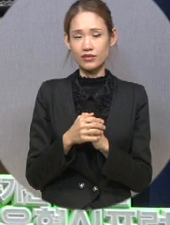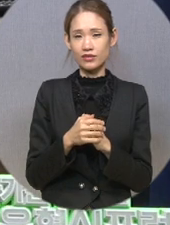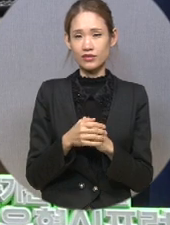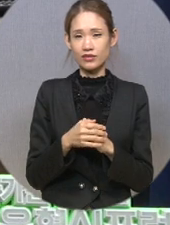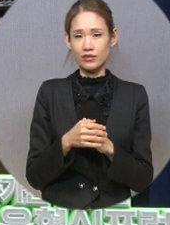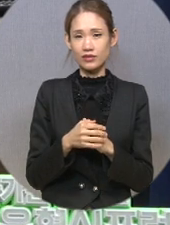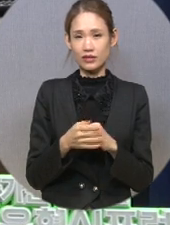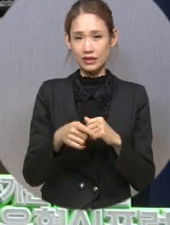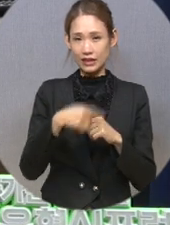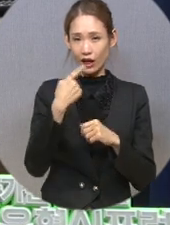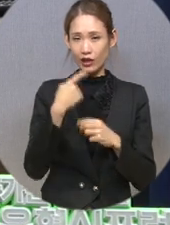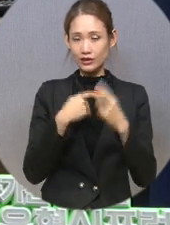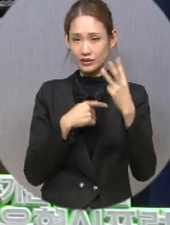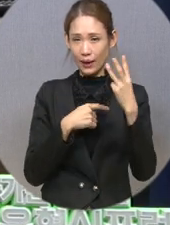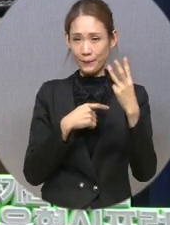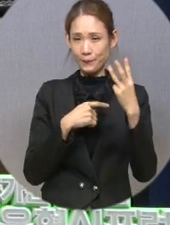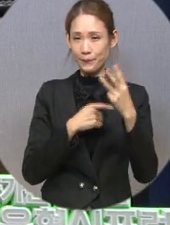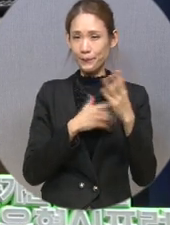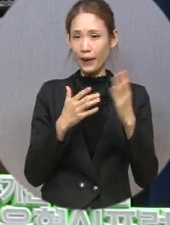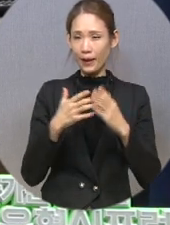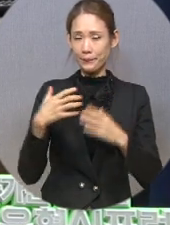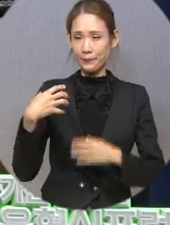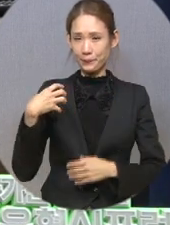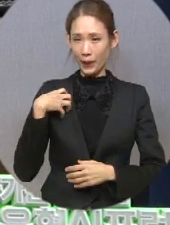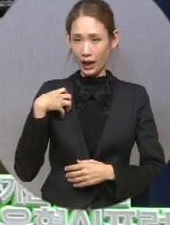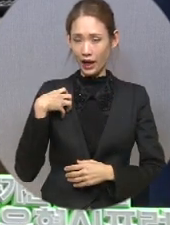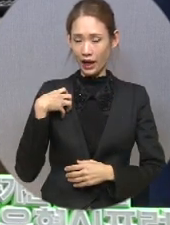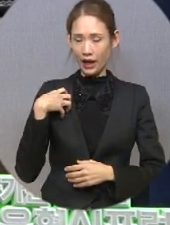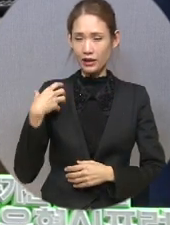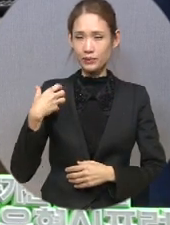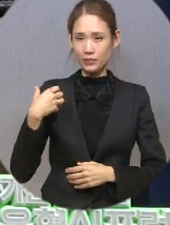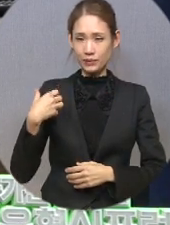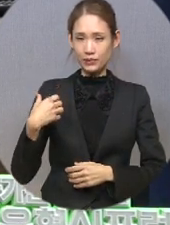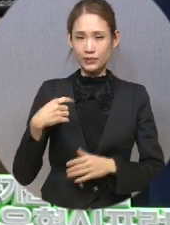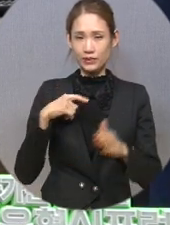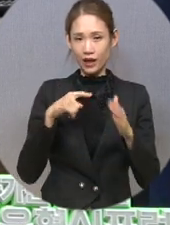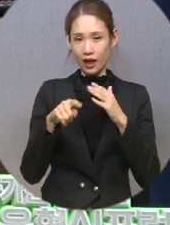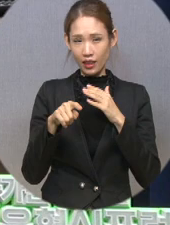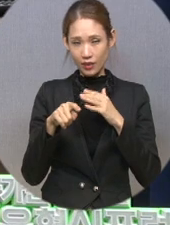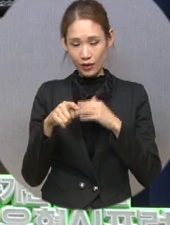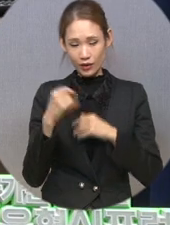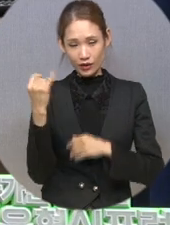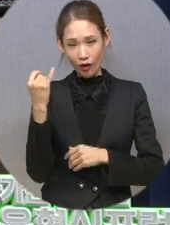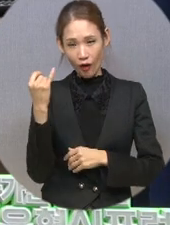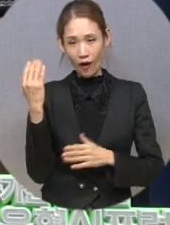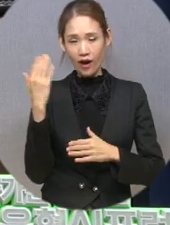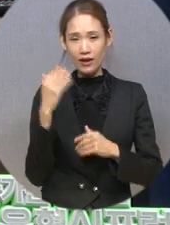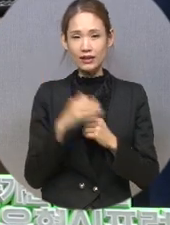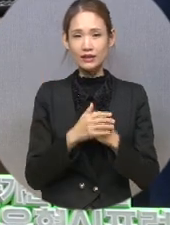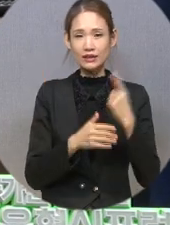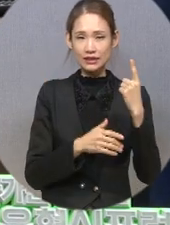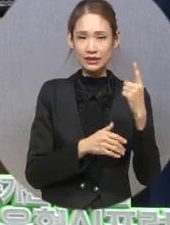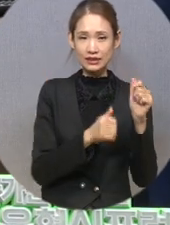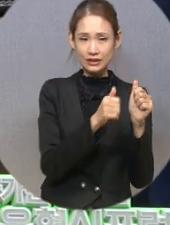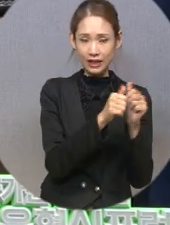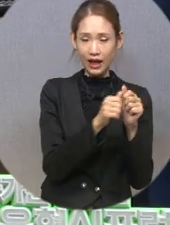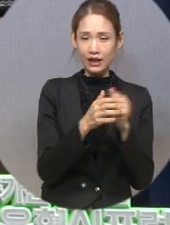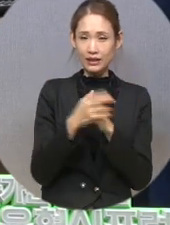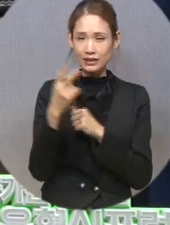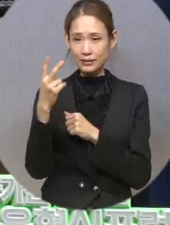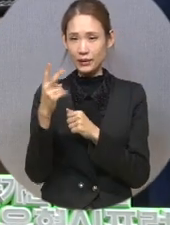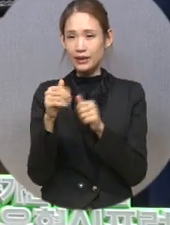1학년 선발 담임을 맡으라고 해서 가보니 여학생반이에요. 그러니까 1반은 남학생반, 2반은